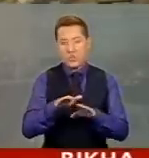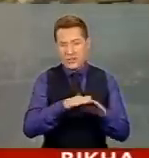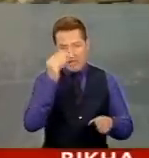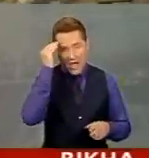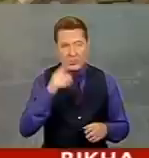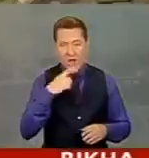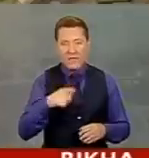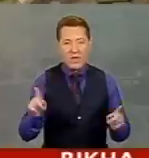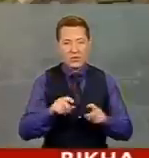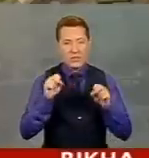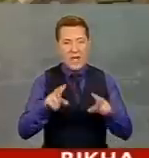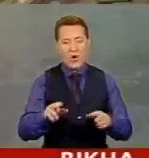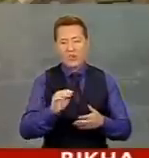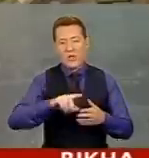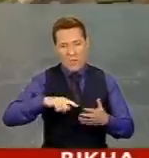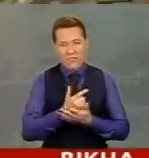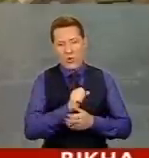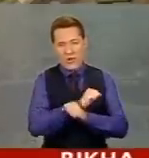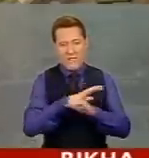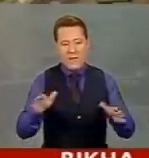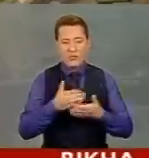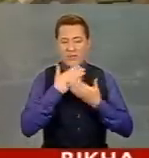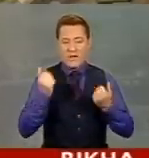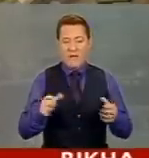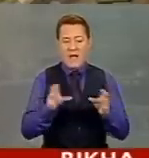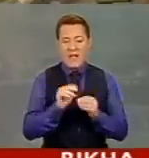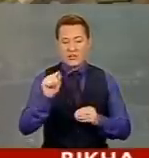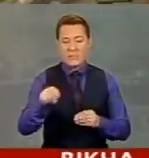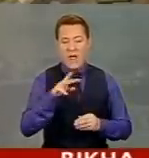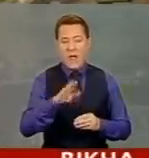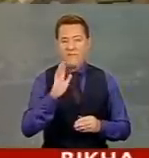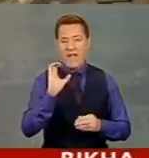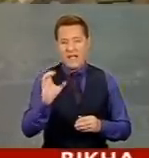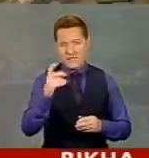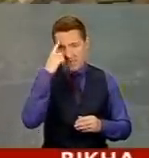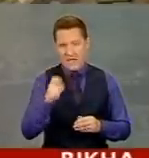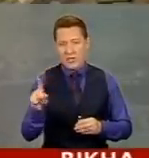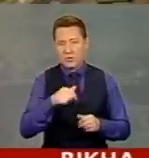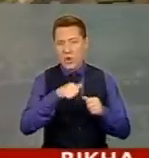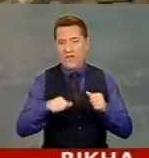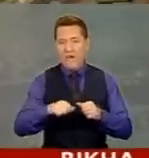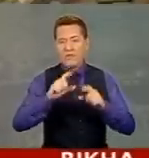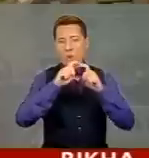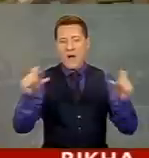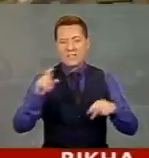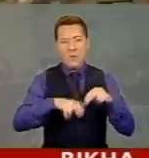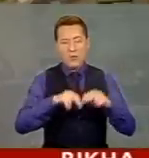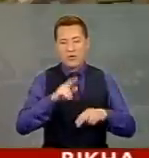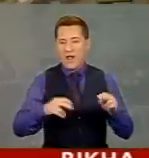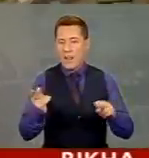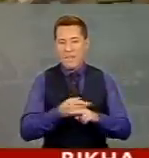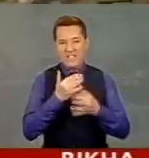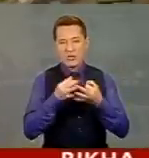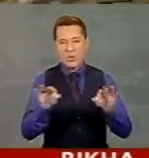загрози повторних вибухів наразі немає. Разом із тим, у МВС заявили, що нафтобазу побудували без відповідних та